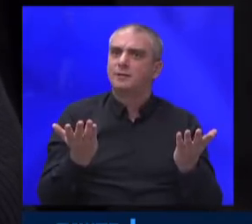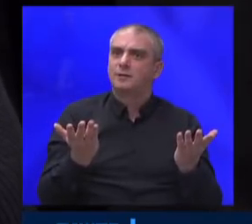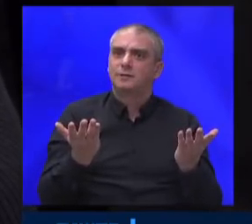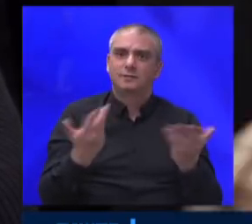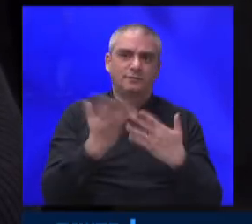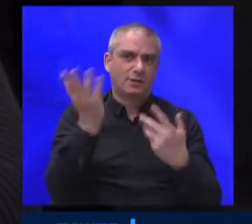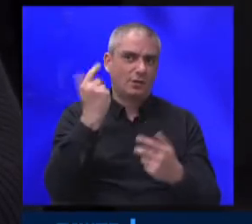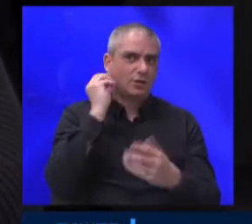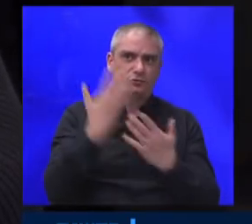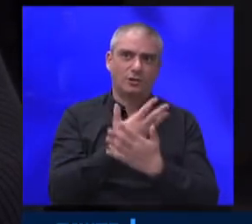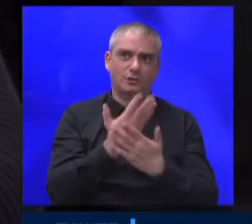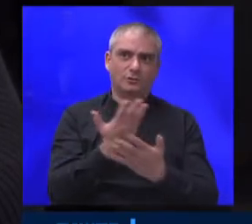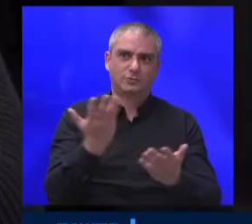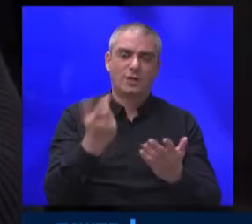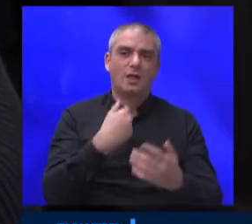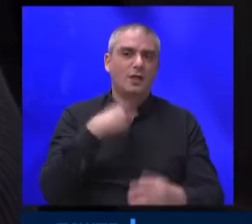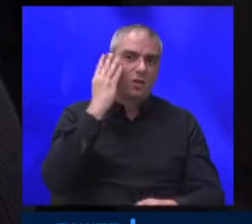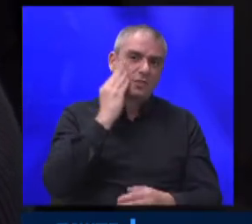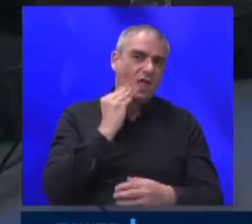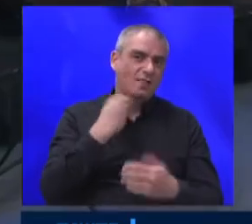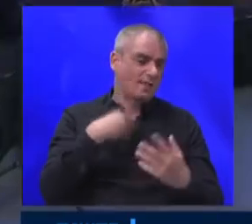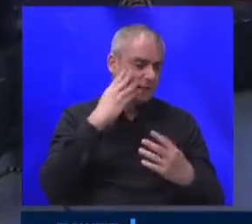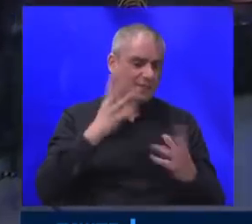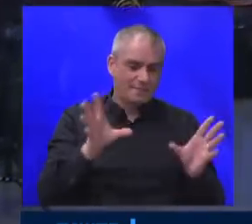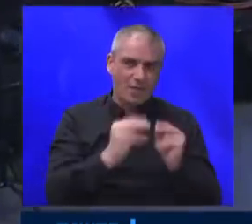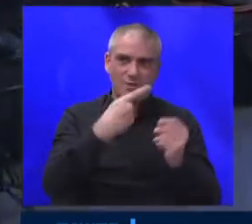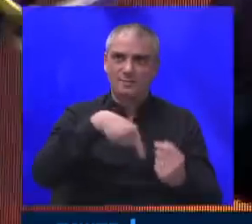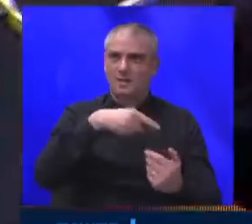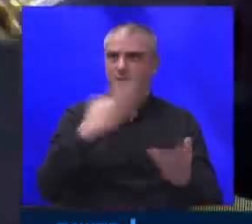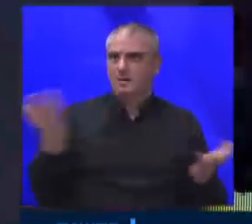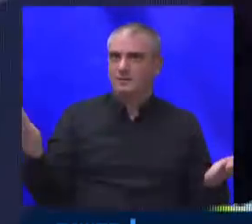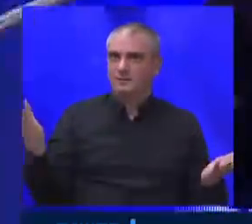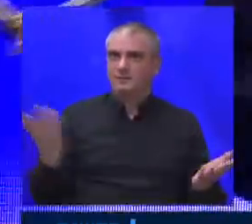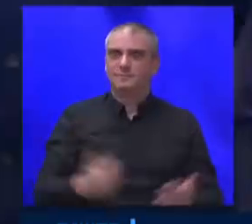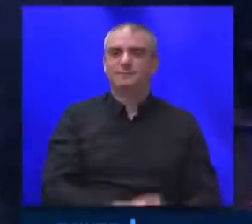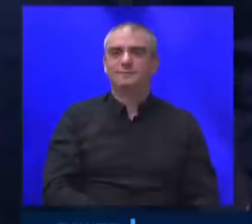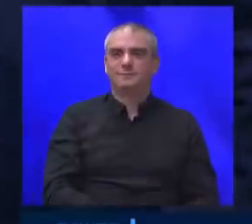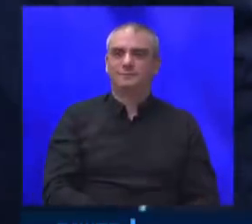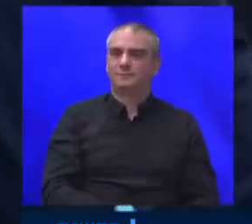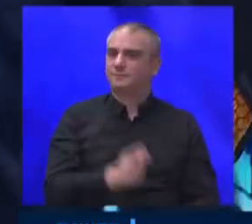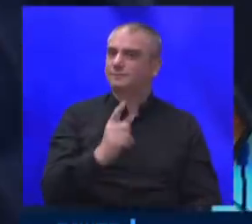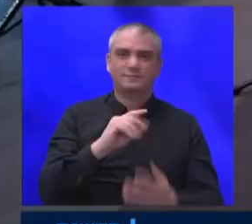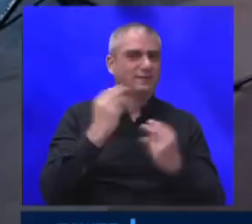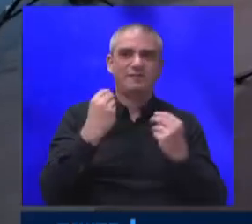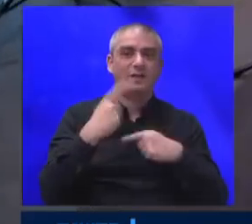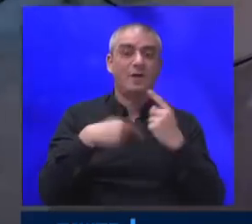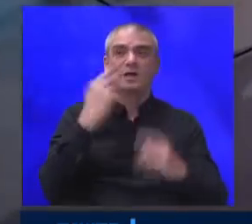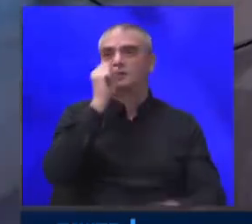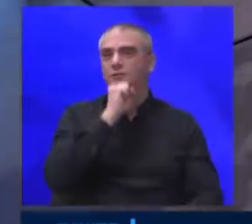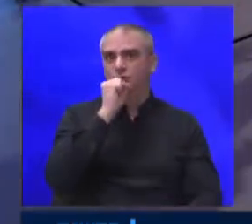חדשות. אנחנו נהנים. אנחנו נהנים ביחד. לך לבד. גולת הכותרת בגלגול הזה הייתה השירים.